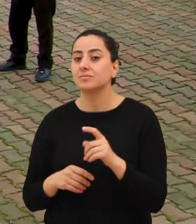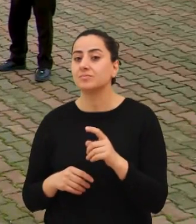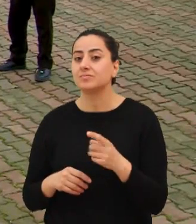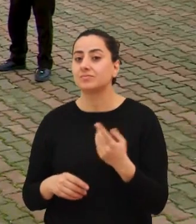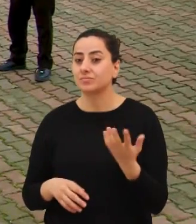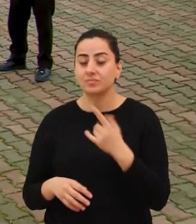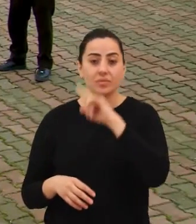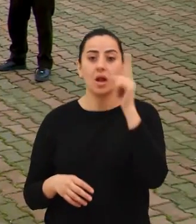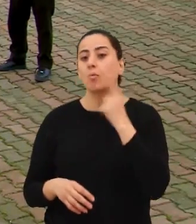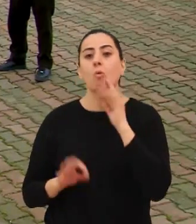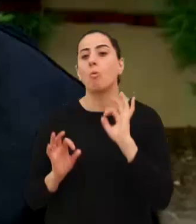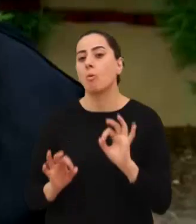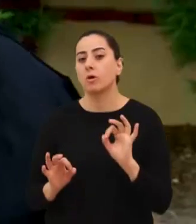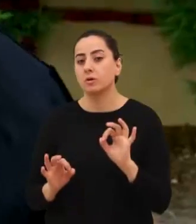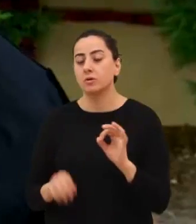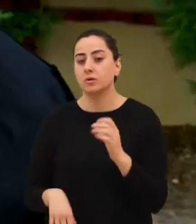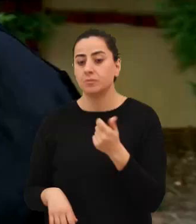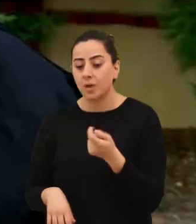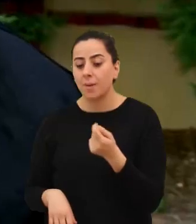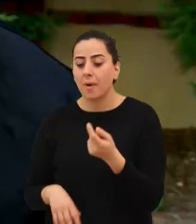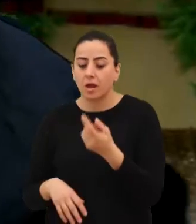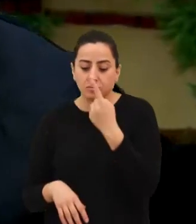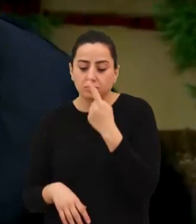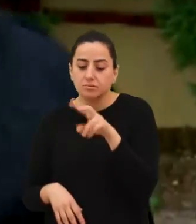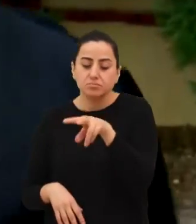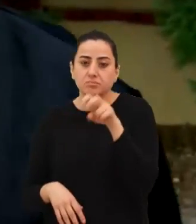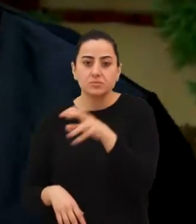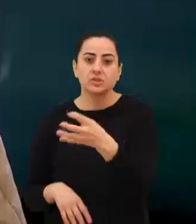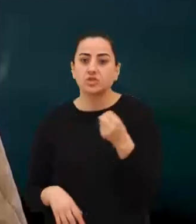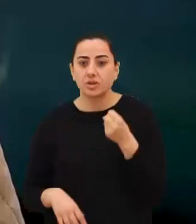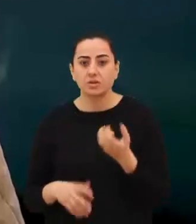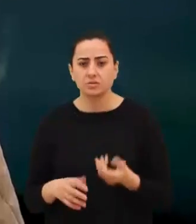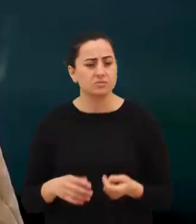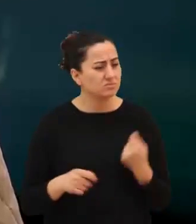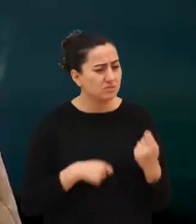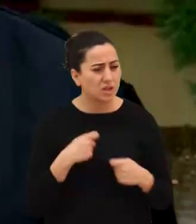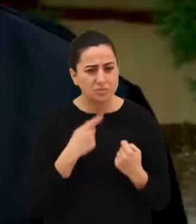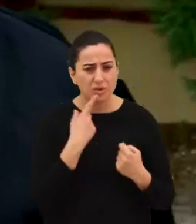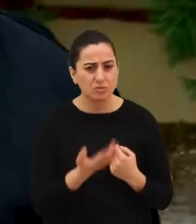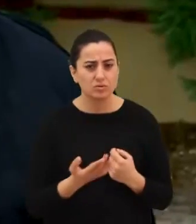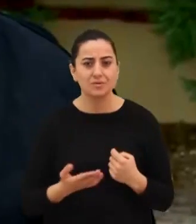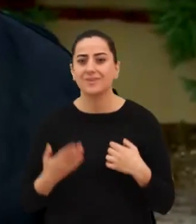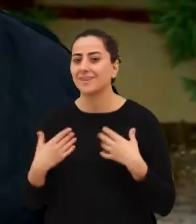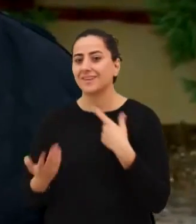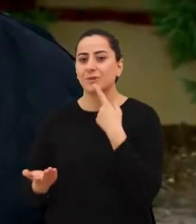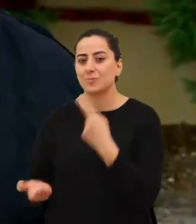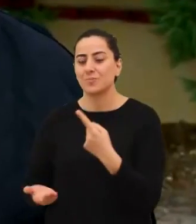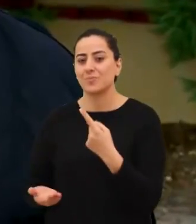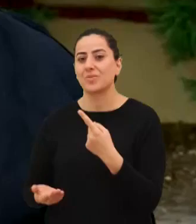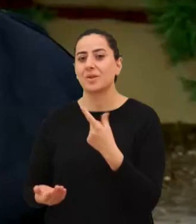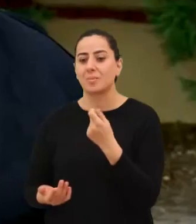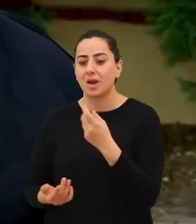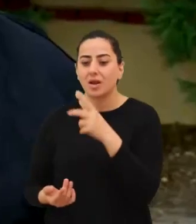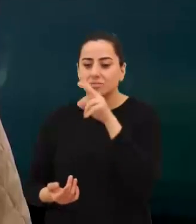Bir atasözü vardır biliyorsunuz. Para parayı çeker diyor. Bakalım çekecek mi? Ne saçmalıyorsun sen Şükrü? Şey diyorum efendim, para